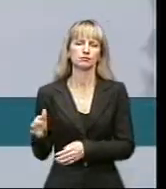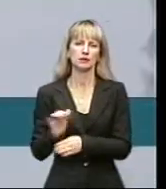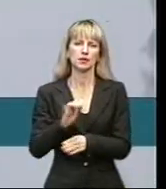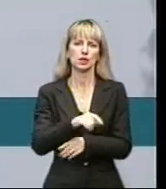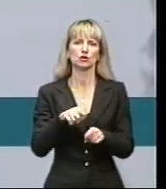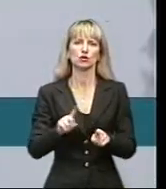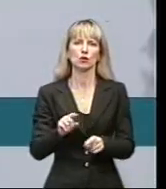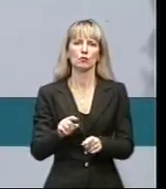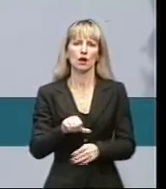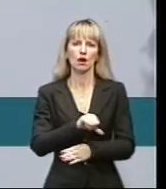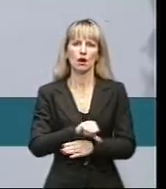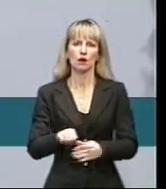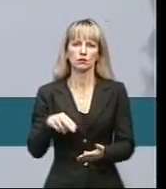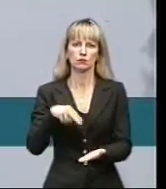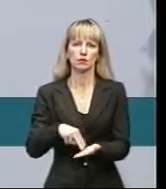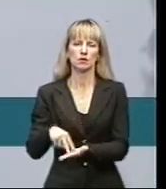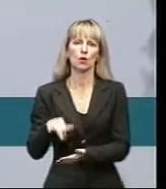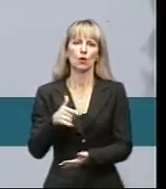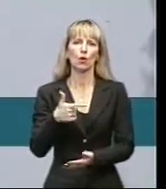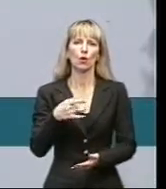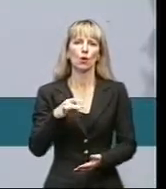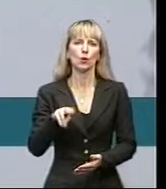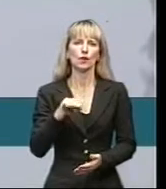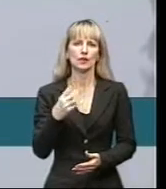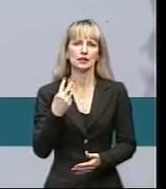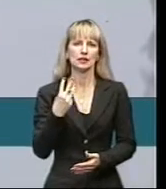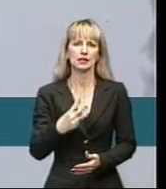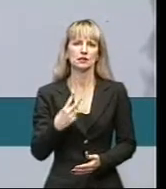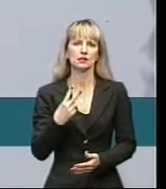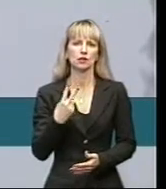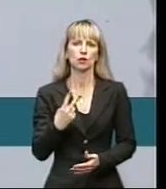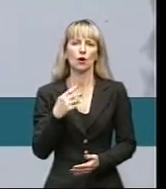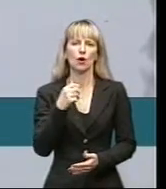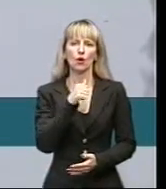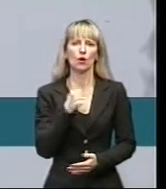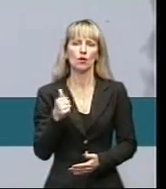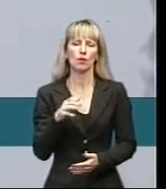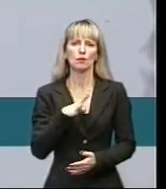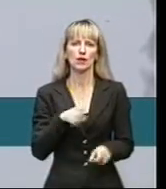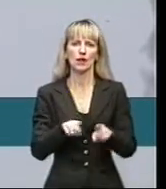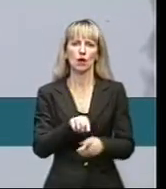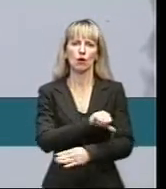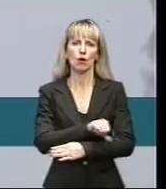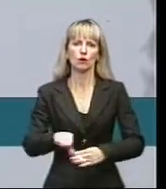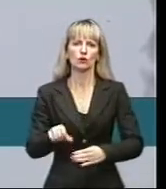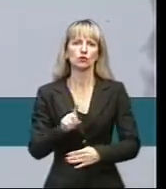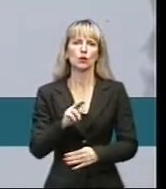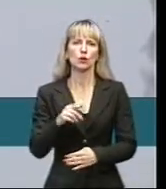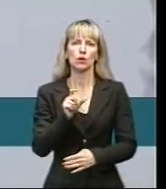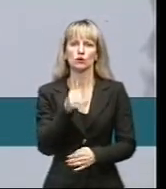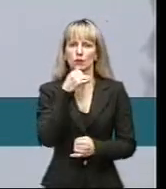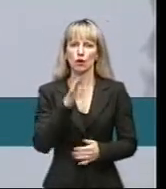У грудні 1932 року виникли такі кордони для того, щоб люди не могли спастись від